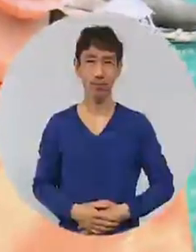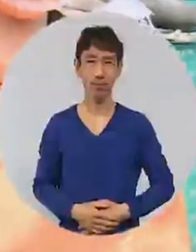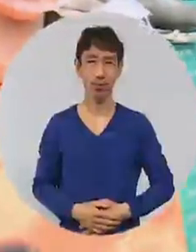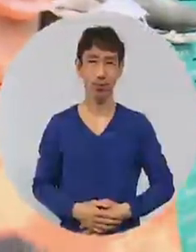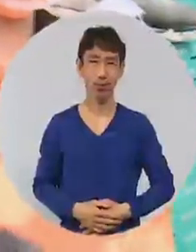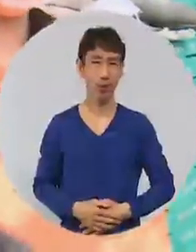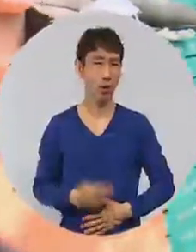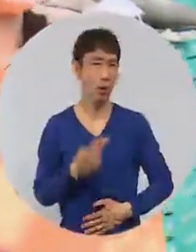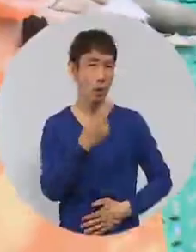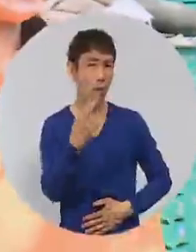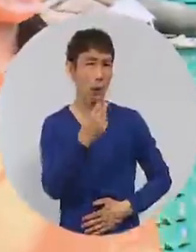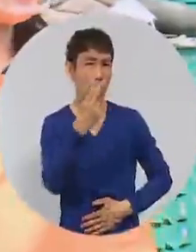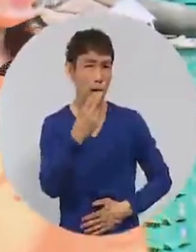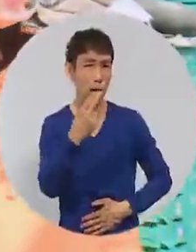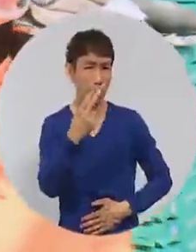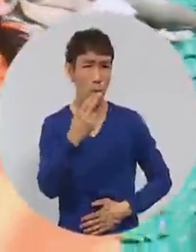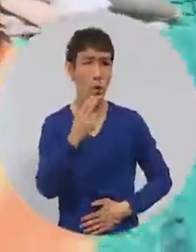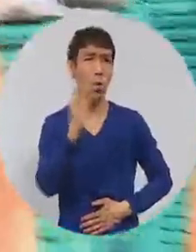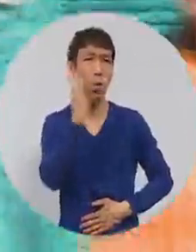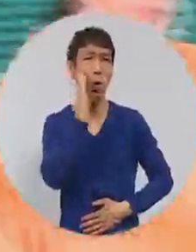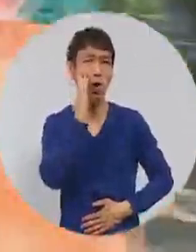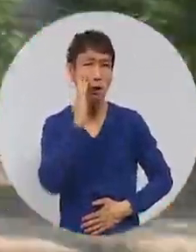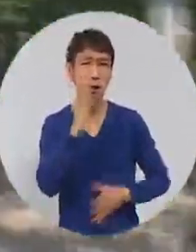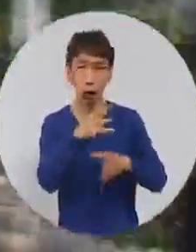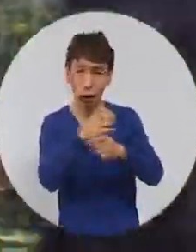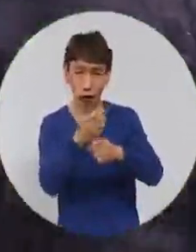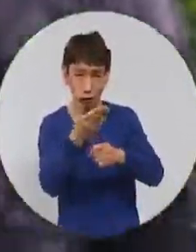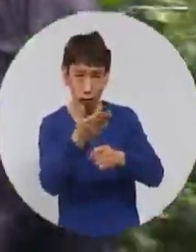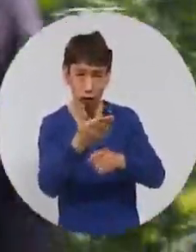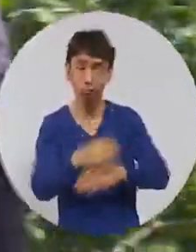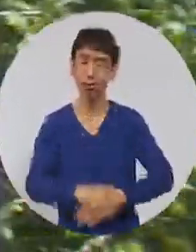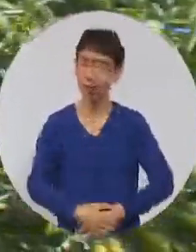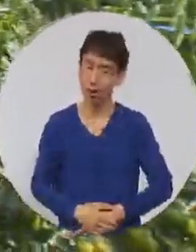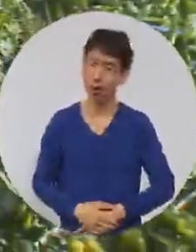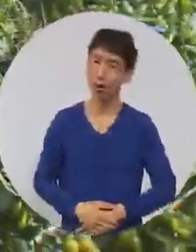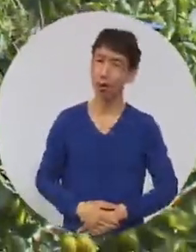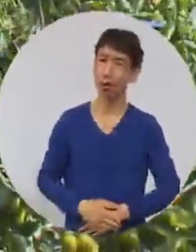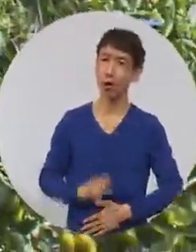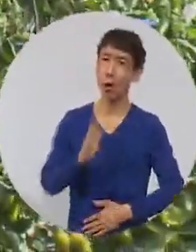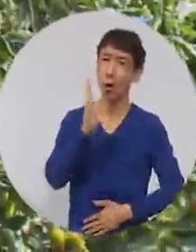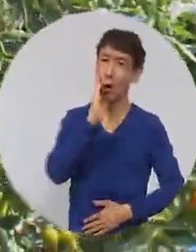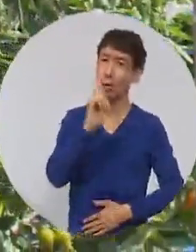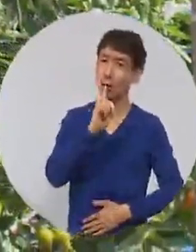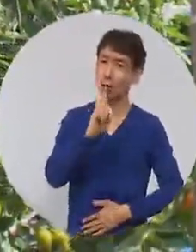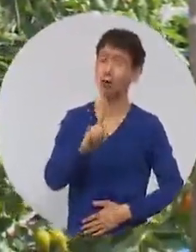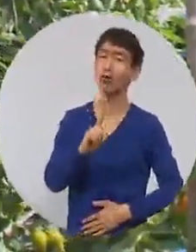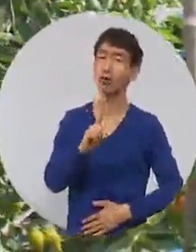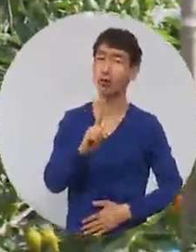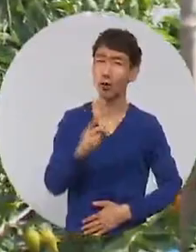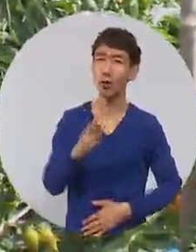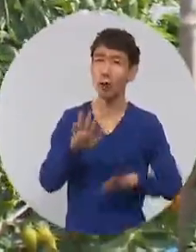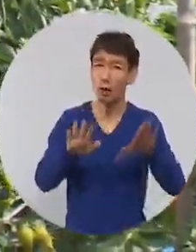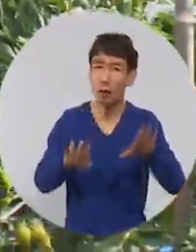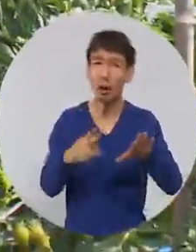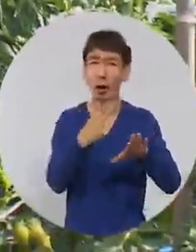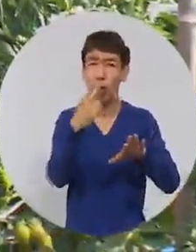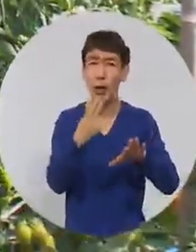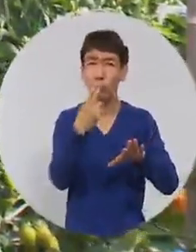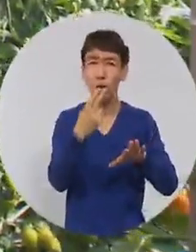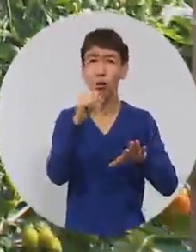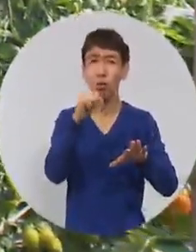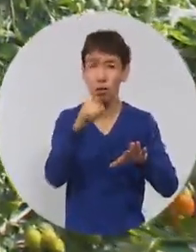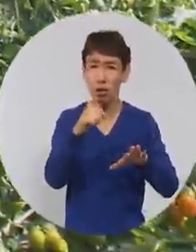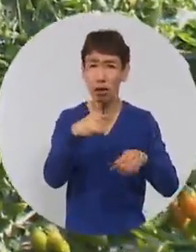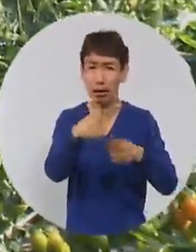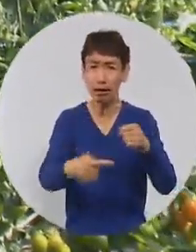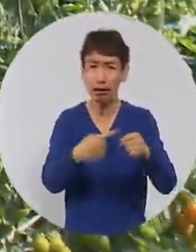トマトの旬の時期はいつですか？ 旬ですか？旬って今トマトって一年中作られてるんで、特に旬